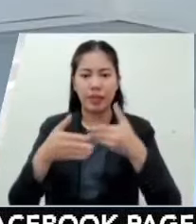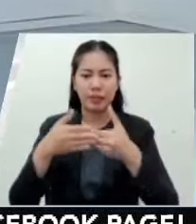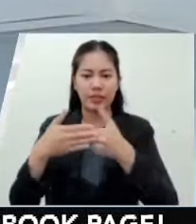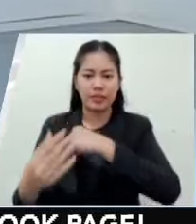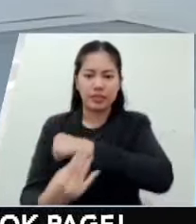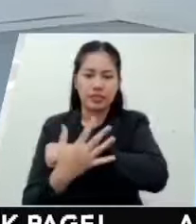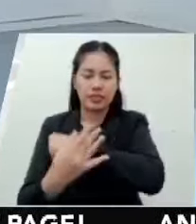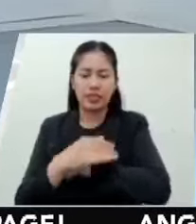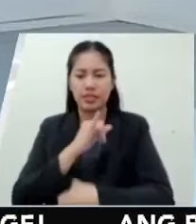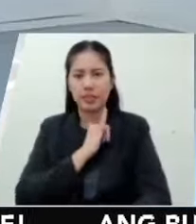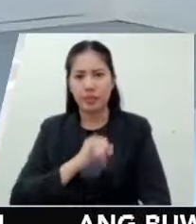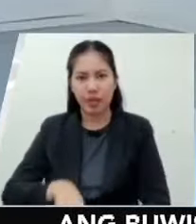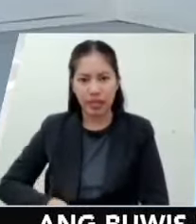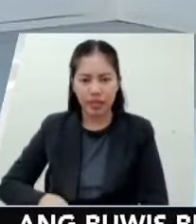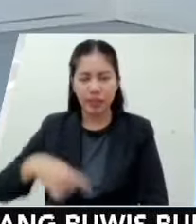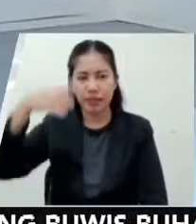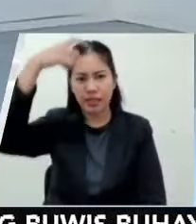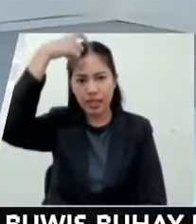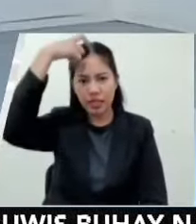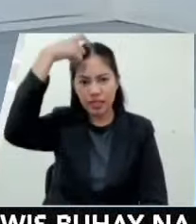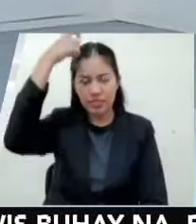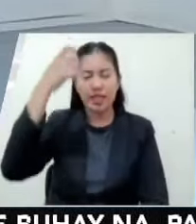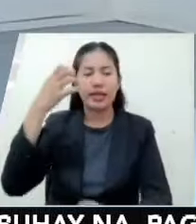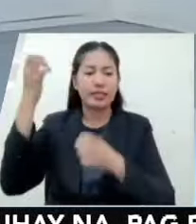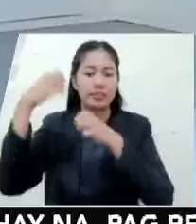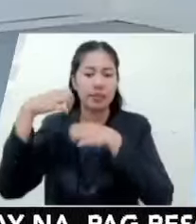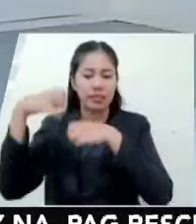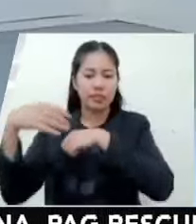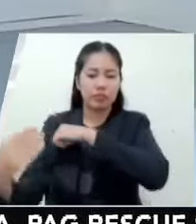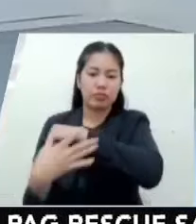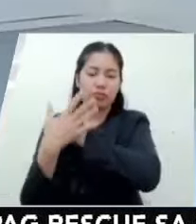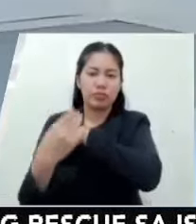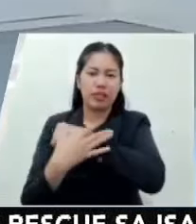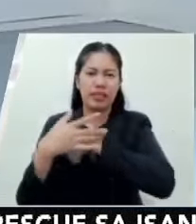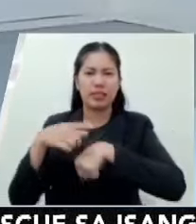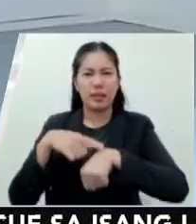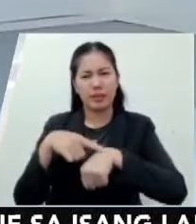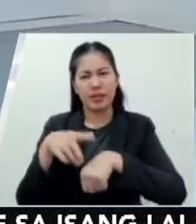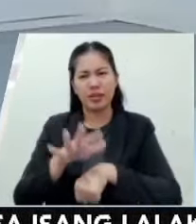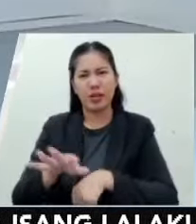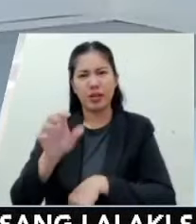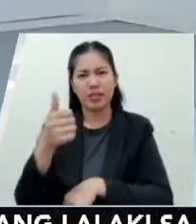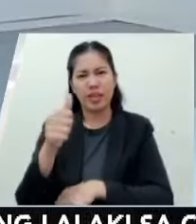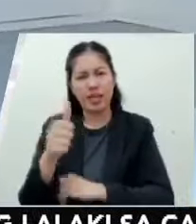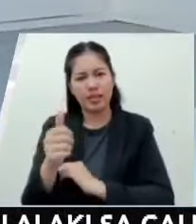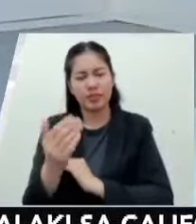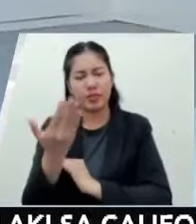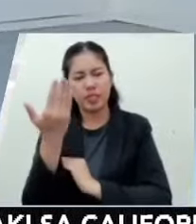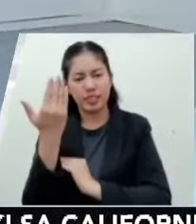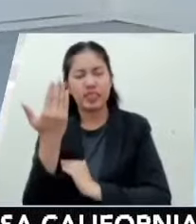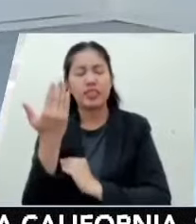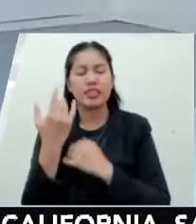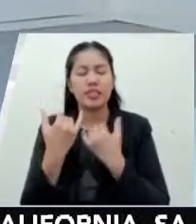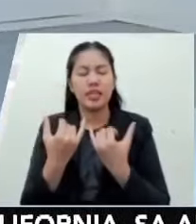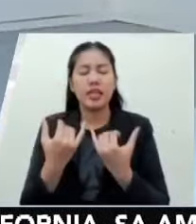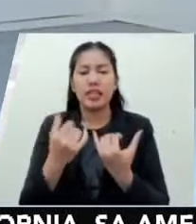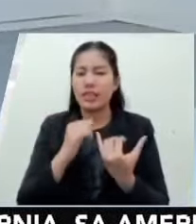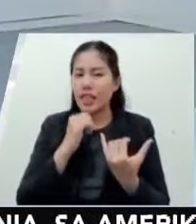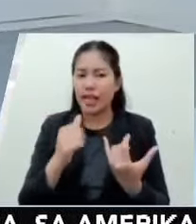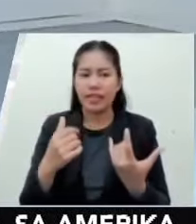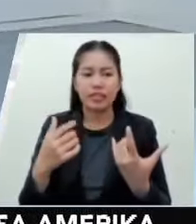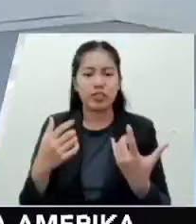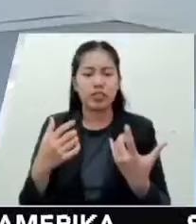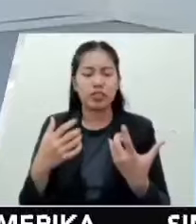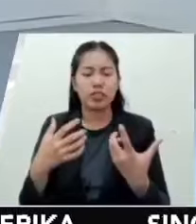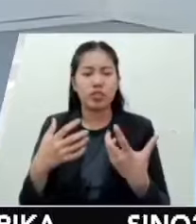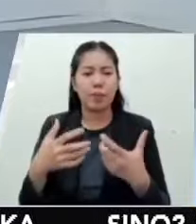ng unang tsunami waves hanggang pasado alas 10:30 ngayong umaga. Hindi naman daw ito ang pinakamalaki na alon, inaasahan namang magtatagal